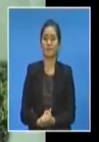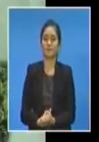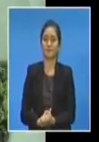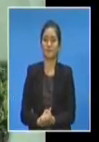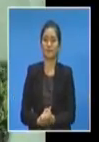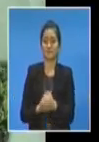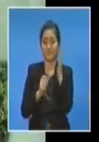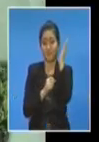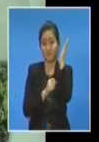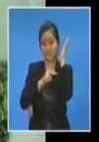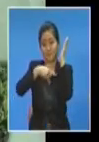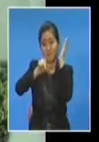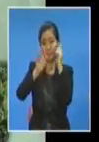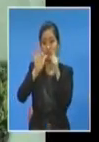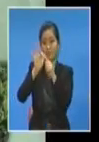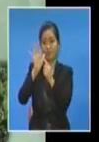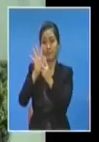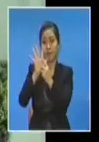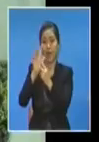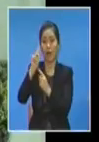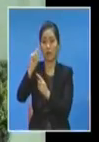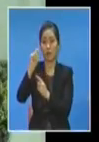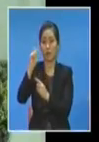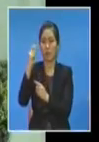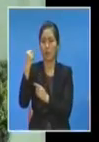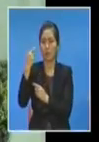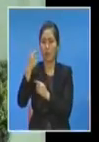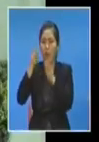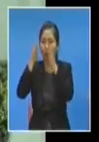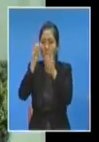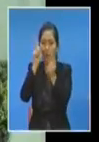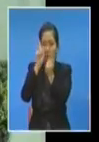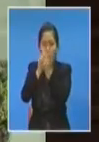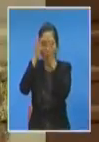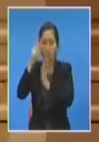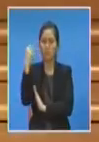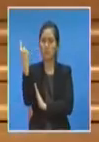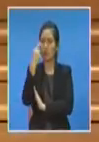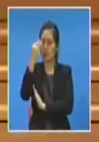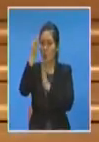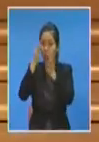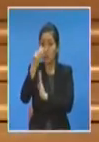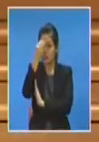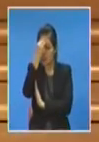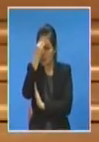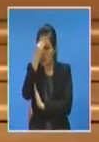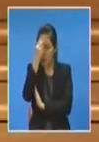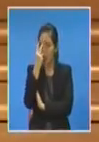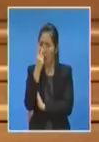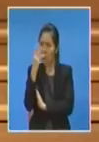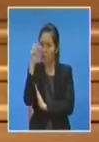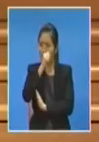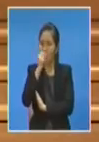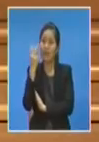ครับมีนักท่องเที่ยวญี่ปุ่นคนหนึ่งฮะพอเห็นน้ำทะเลลดลงไปประมาณ